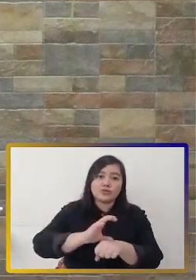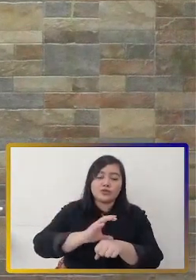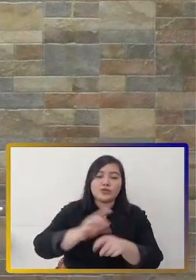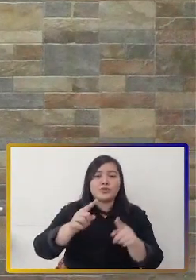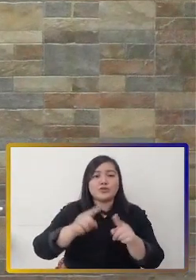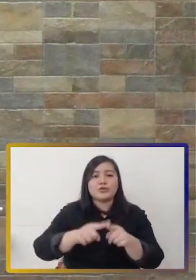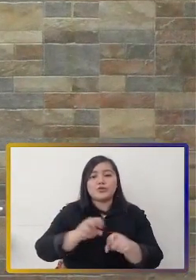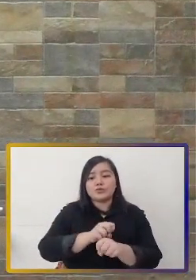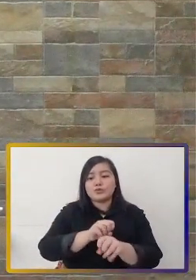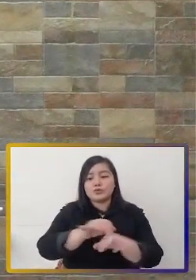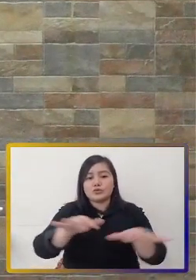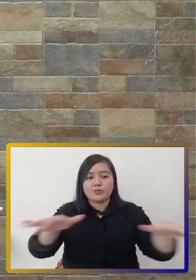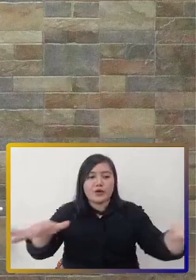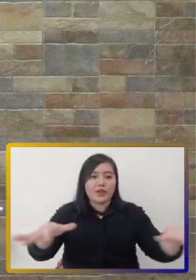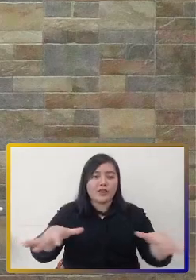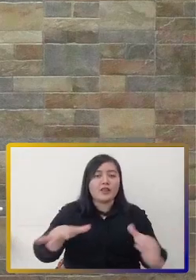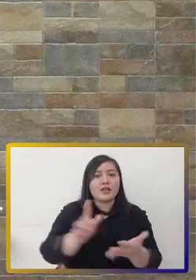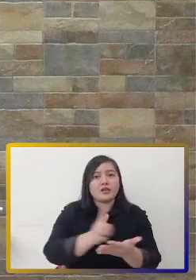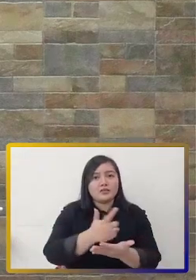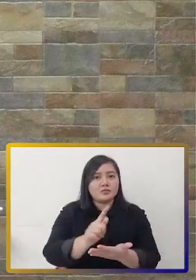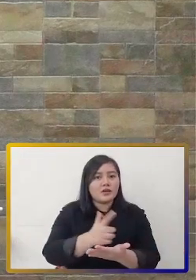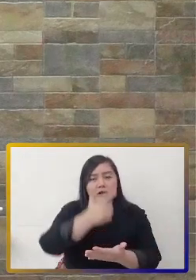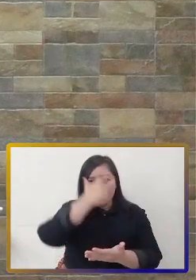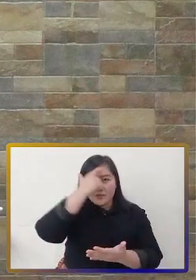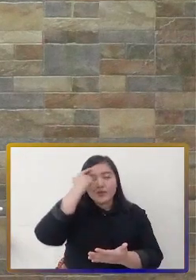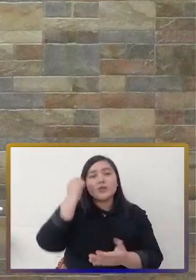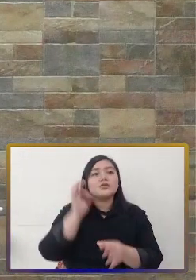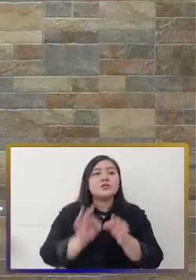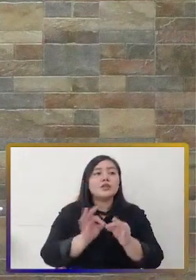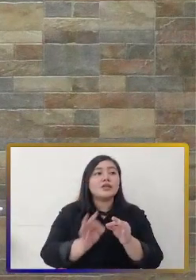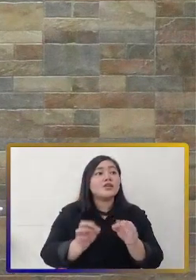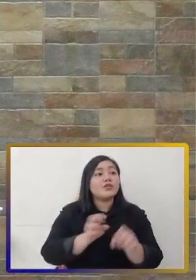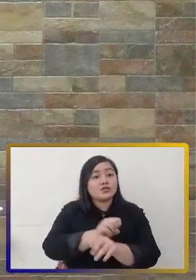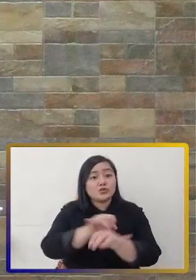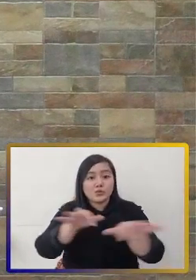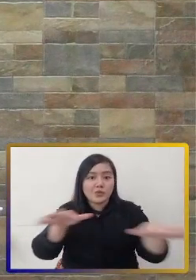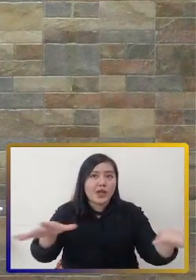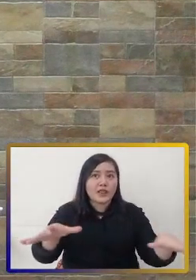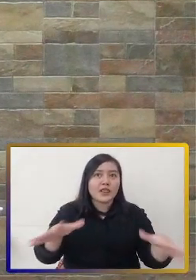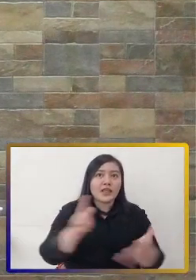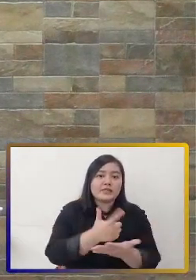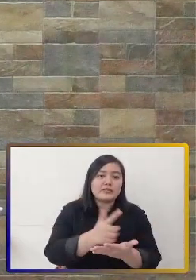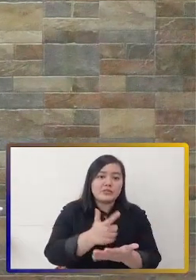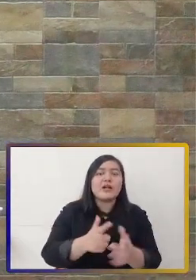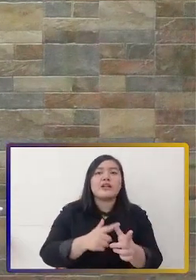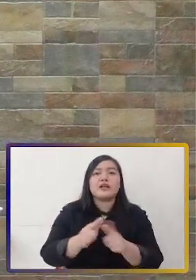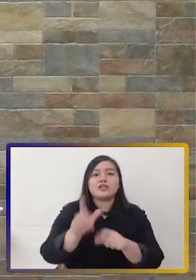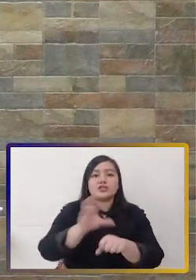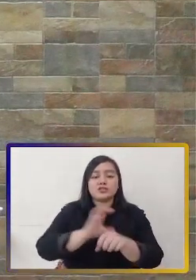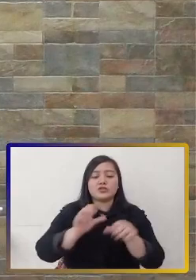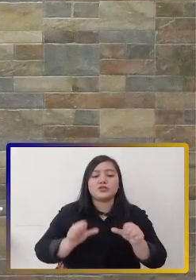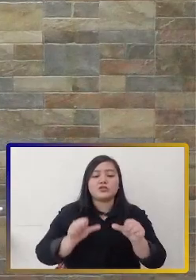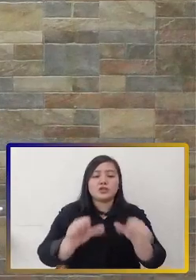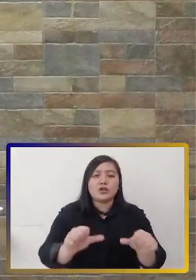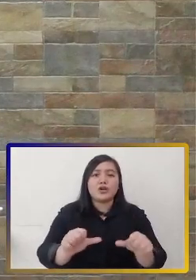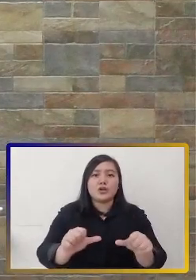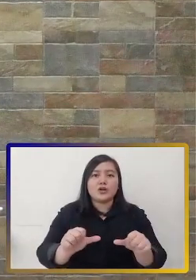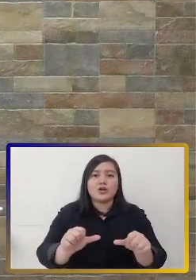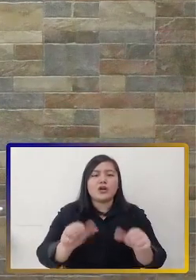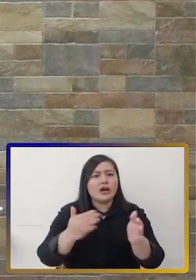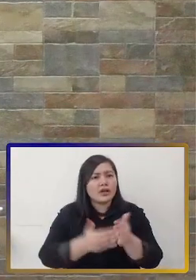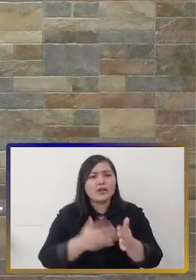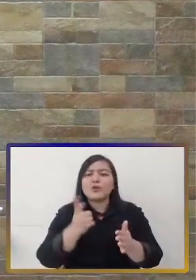lumaganap yung gospel, magtutuloy-tuloy yung iglesia. Bakit? Sino ang kinumisyon